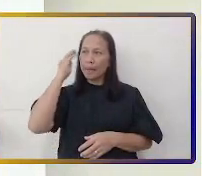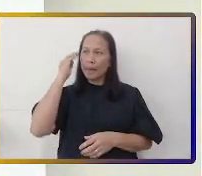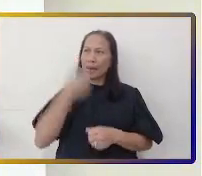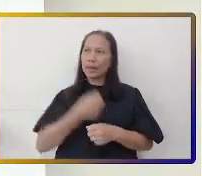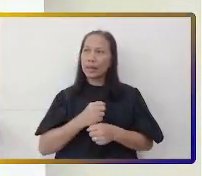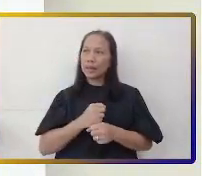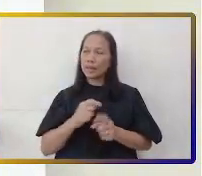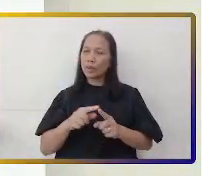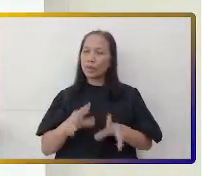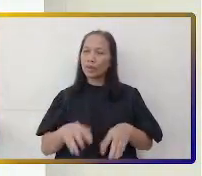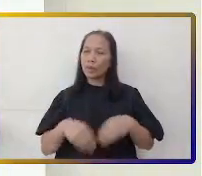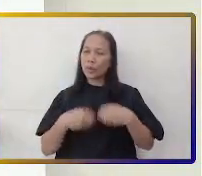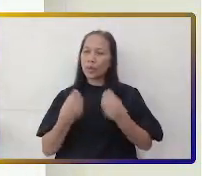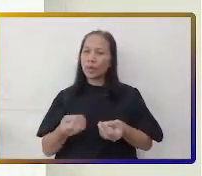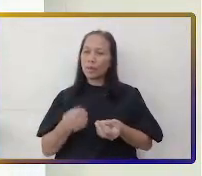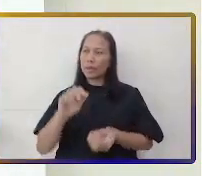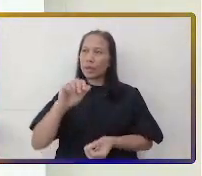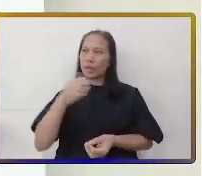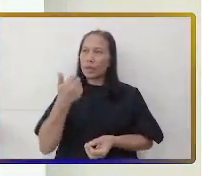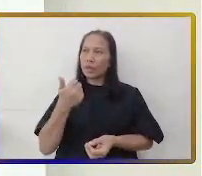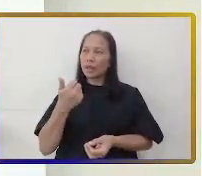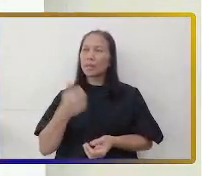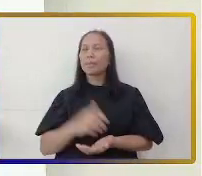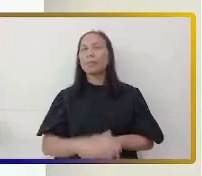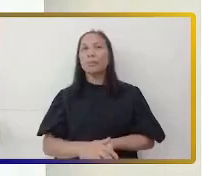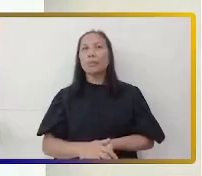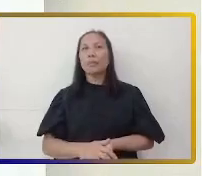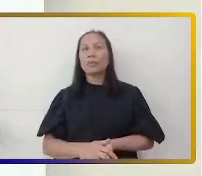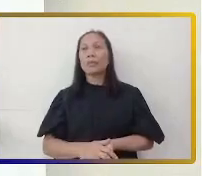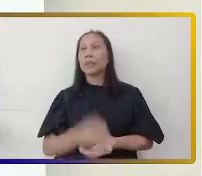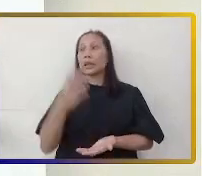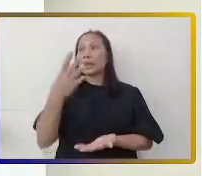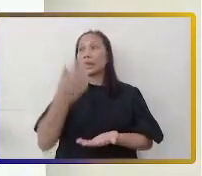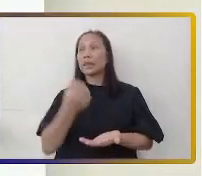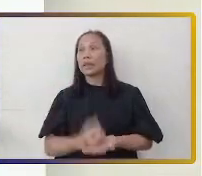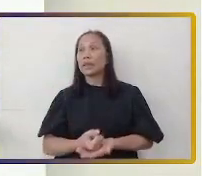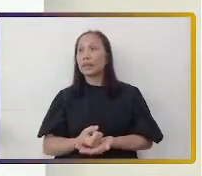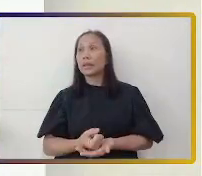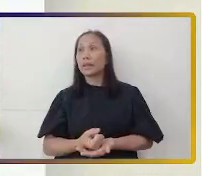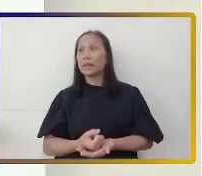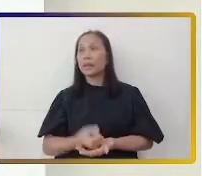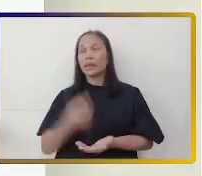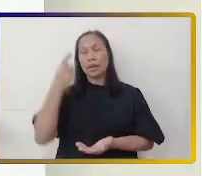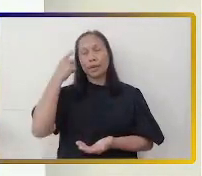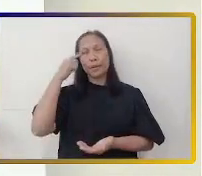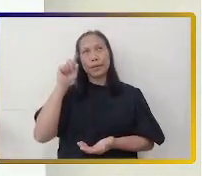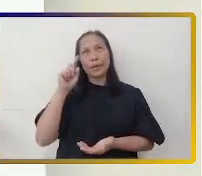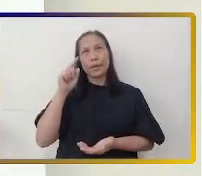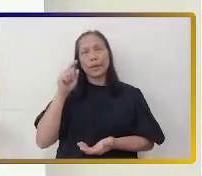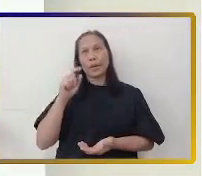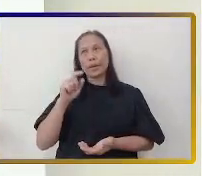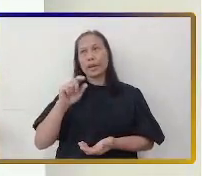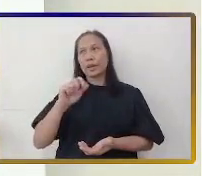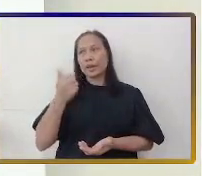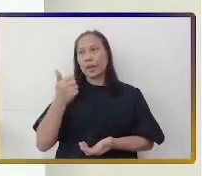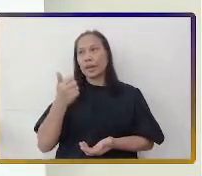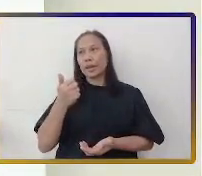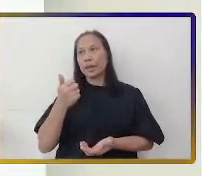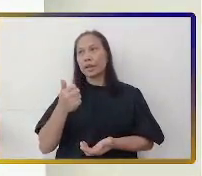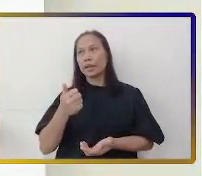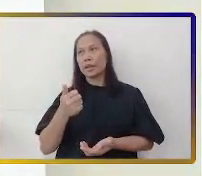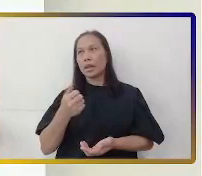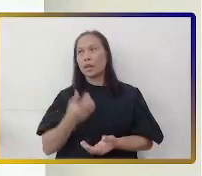doon sa sahod ko meron Iyung portion na portion sa offering portion sa Faith offering ko